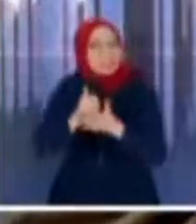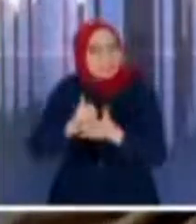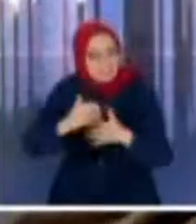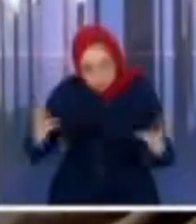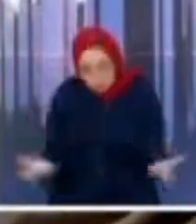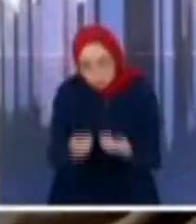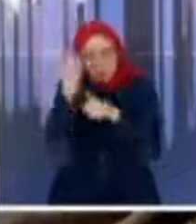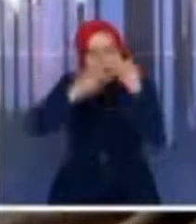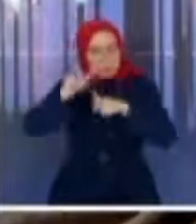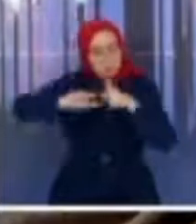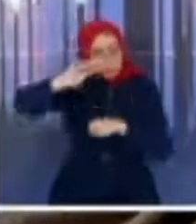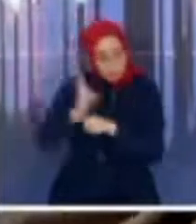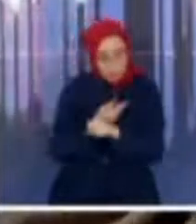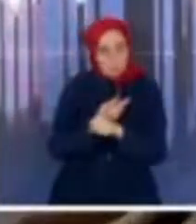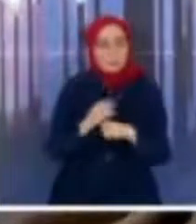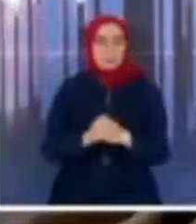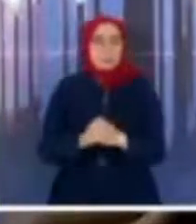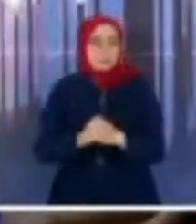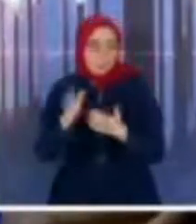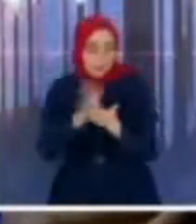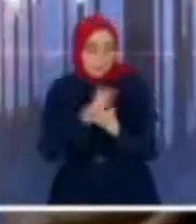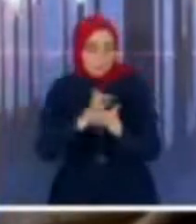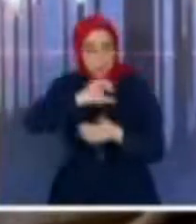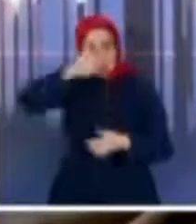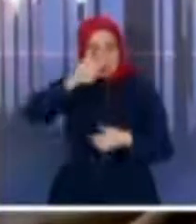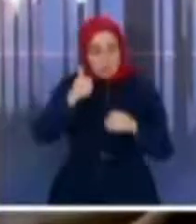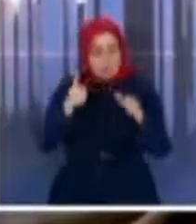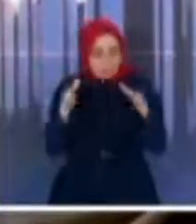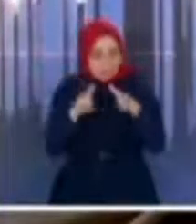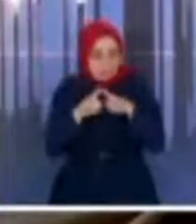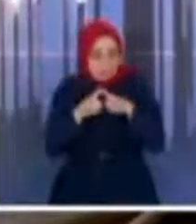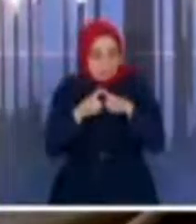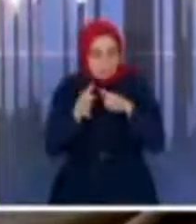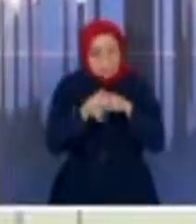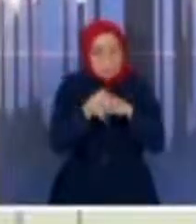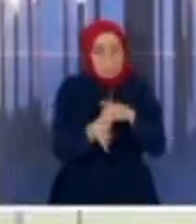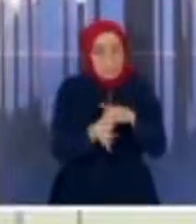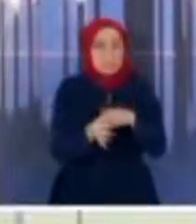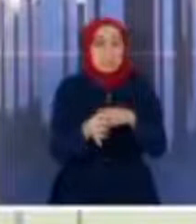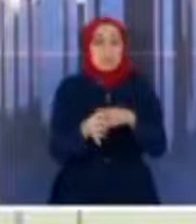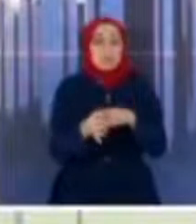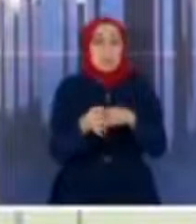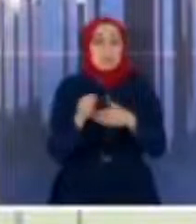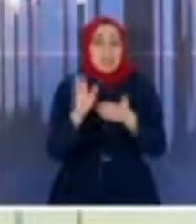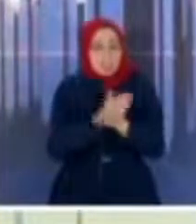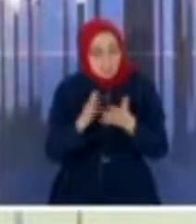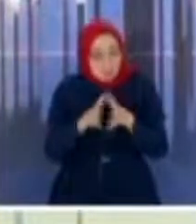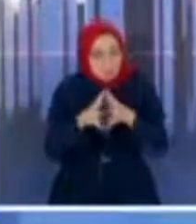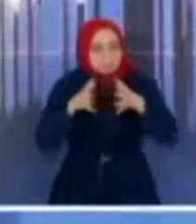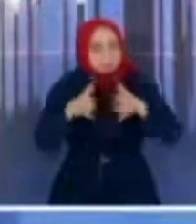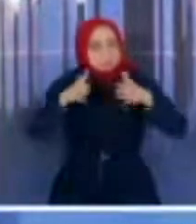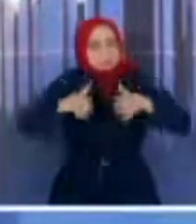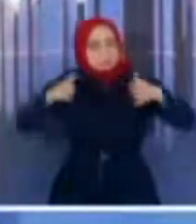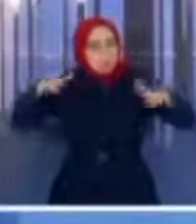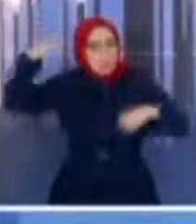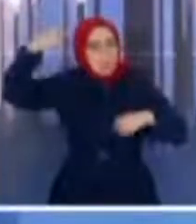بدا البرنامج من الاول بدا برنامج صغير على المستوى المحلي لكن ونحن نقدموا في البرنامج الحلم نتاعنا ماشي وتكبر البروجي